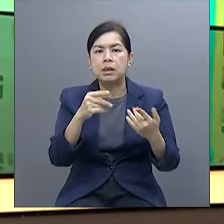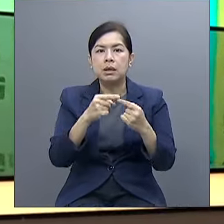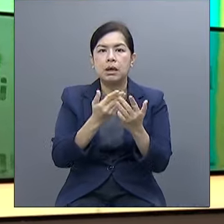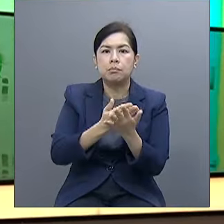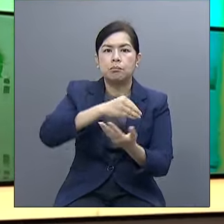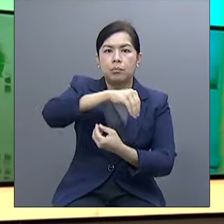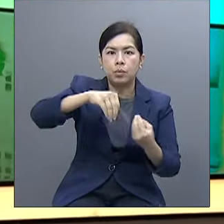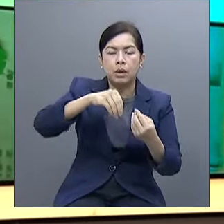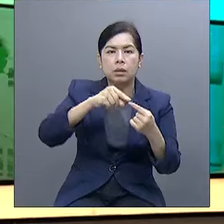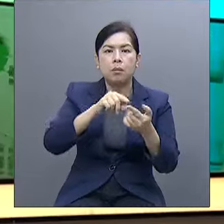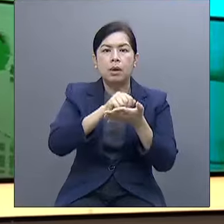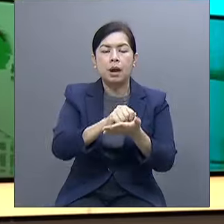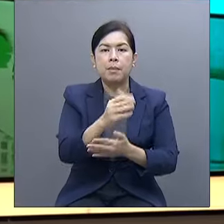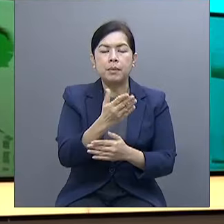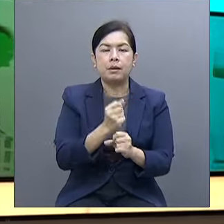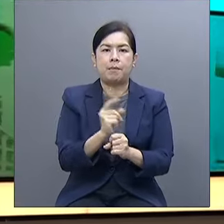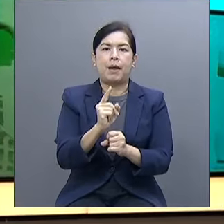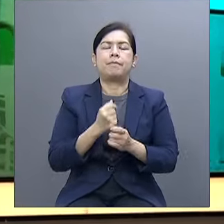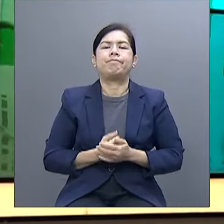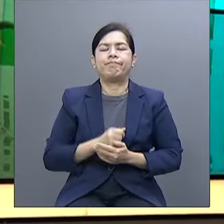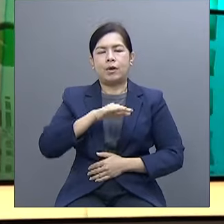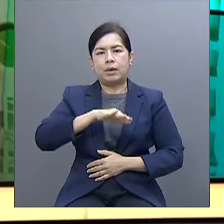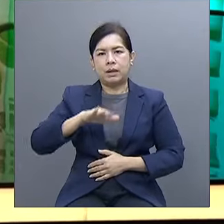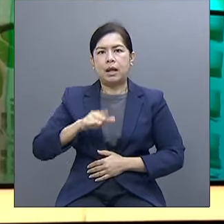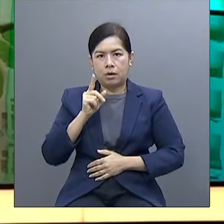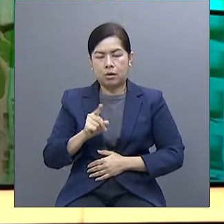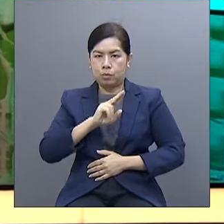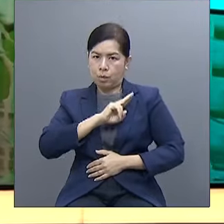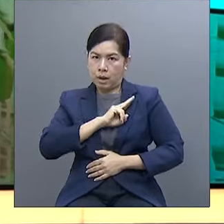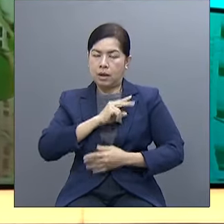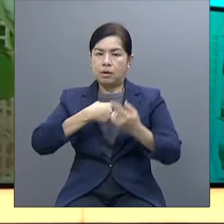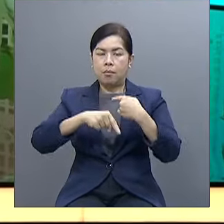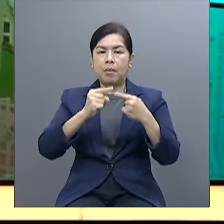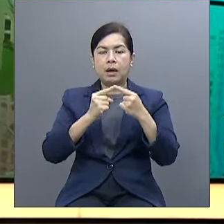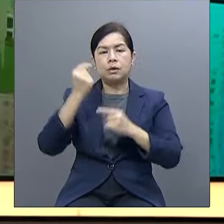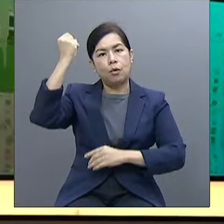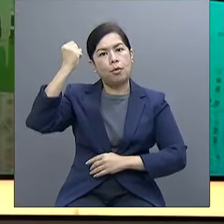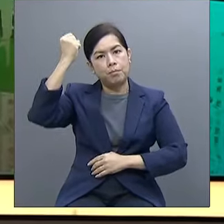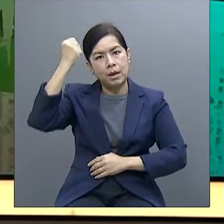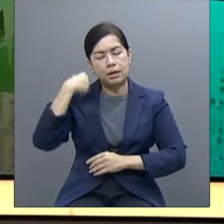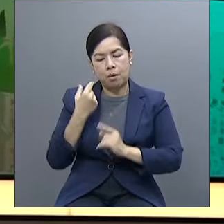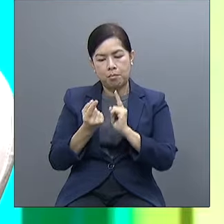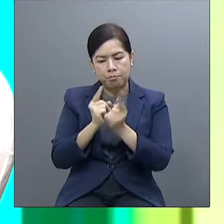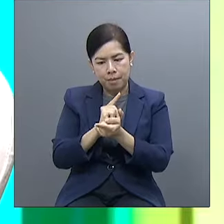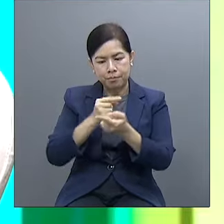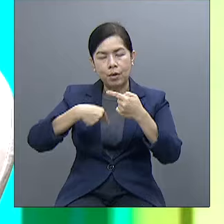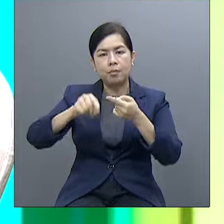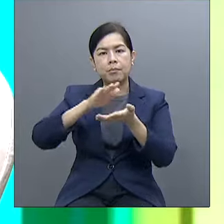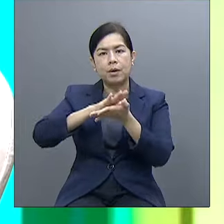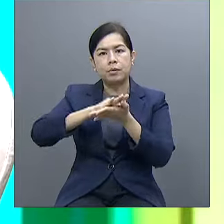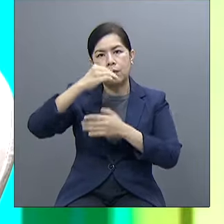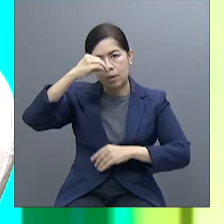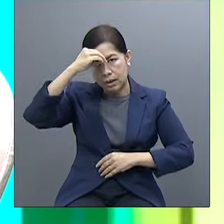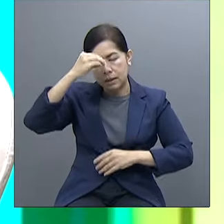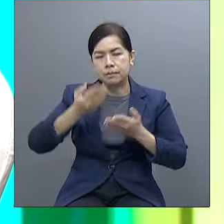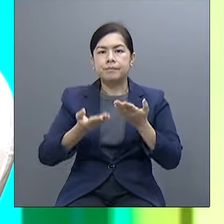บางโรงเรียนเนี่ยเด็กๆก็อาจจะต้องเดินทางด้วยตัวเองขึ้นขนส่งมวลชนด้วยตัวเองแต่นั้นก็นำมาสู่ความเสี่ยงอันมากมายทีนี้หลายโรงเรียน